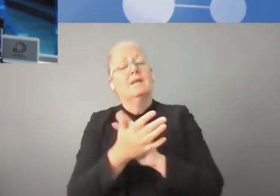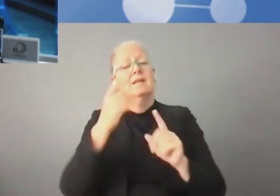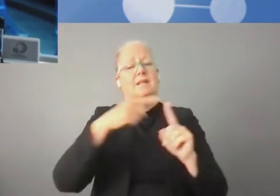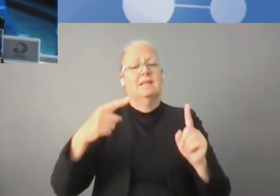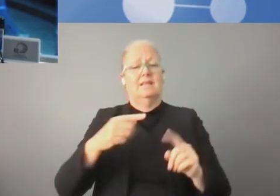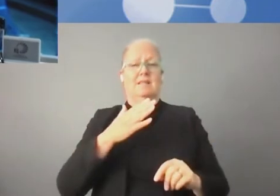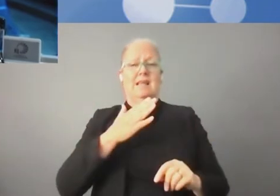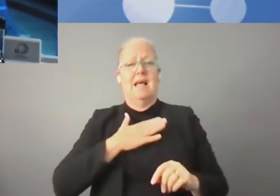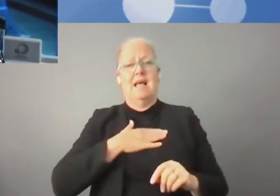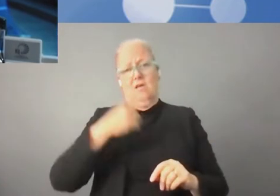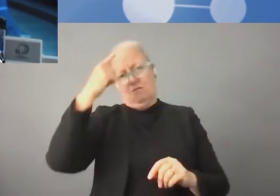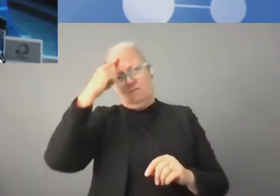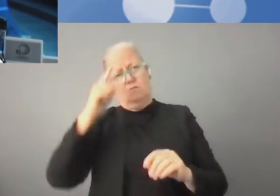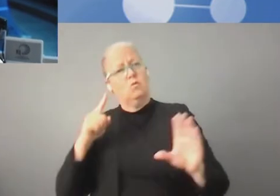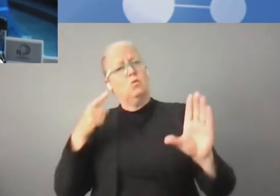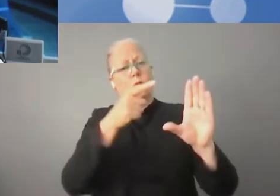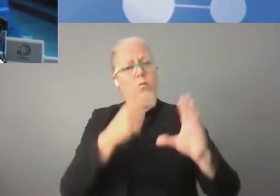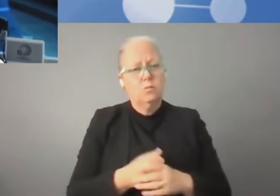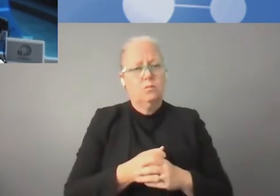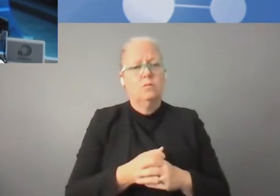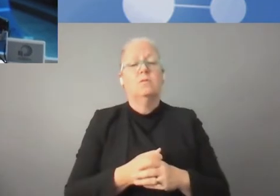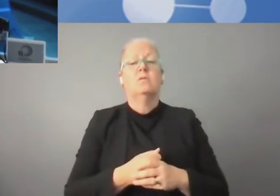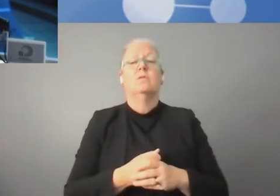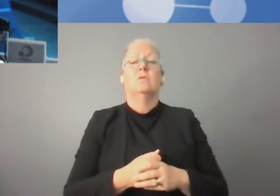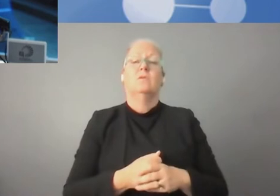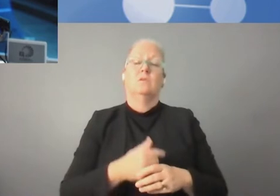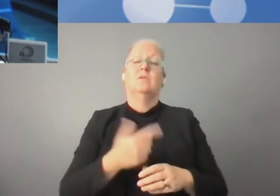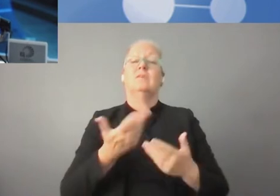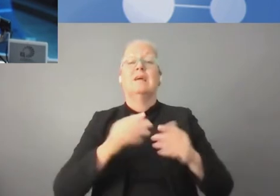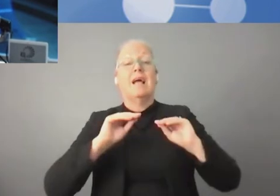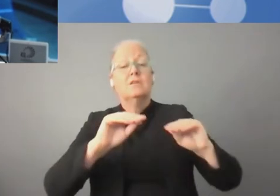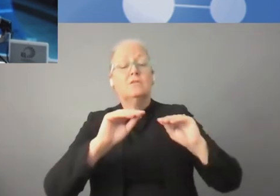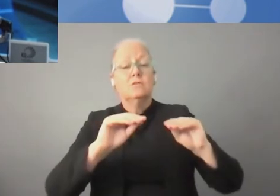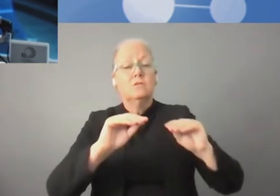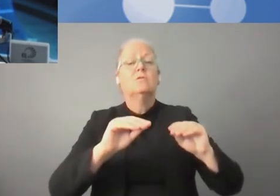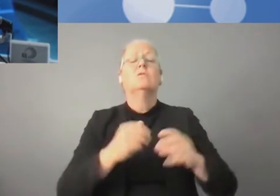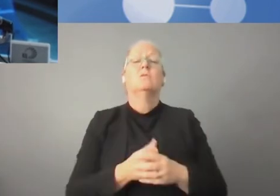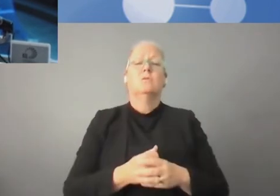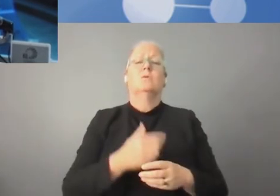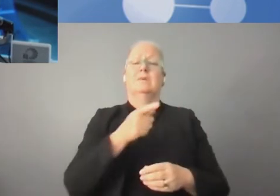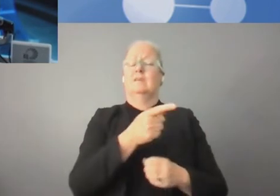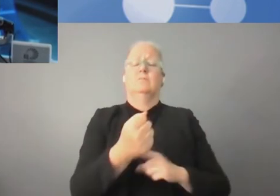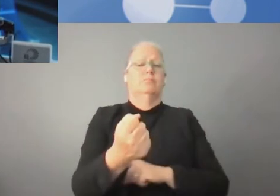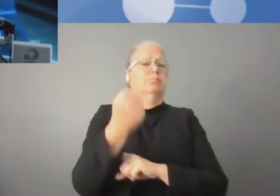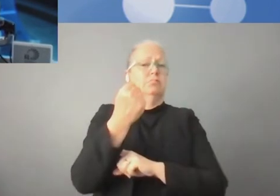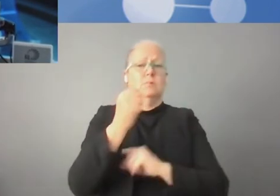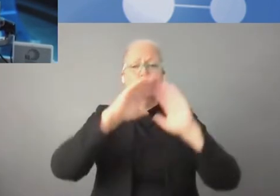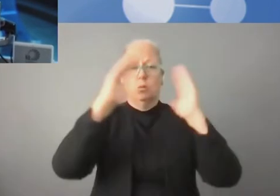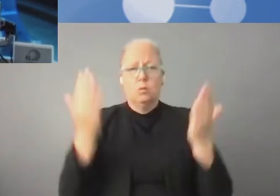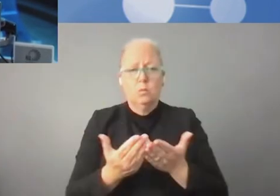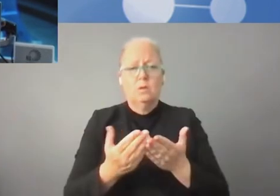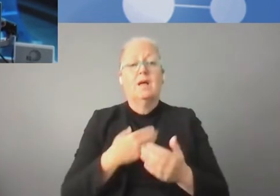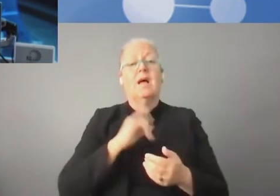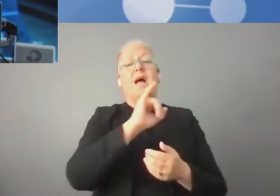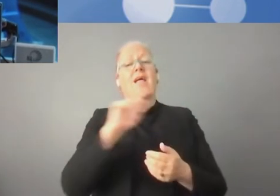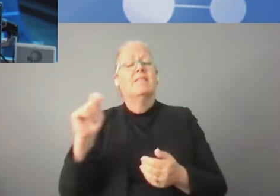像这个经济的行业发展得非常快，所以我觉得这个数字化的转型是我们共